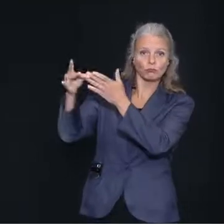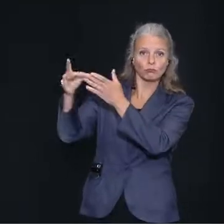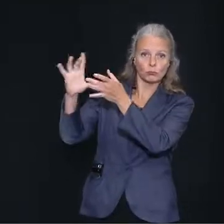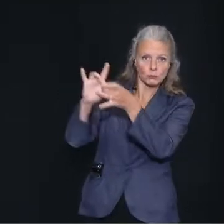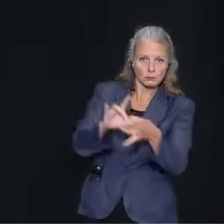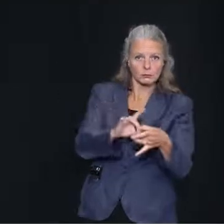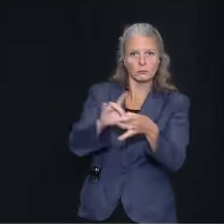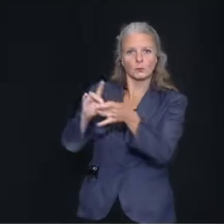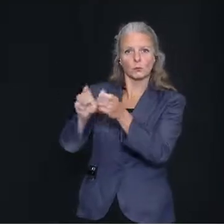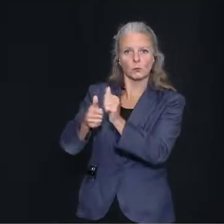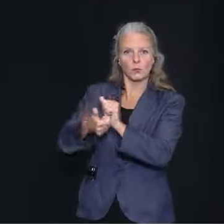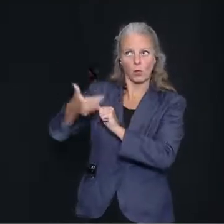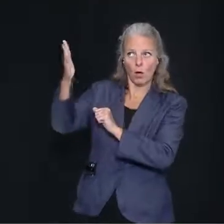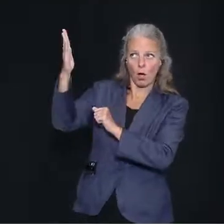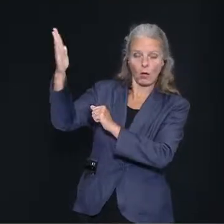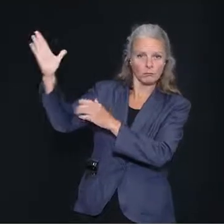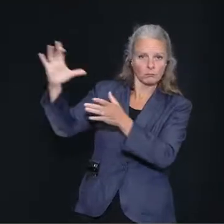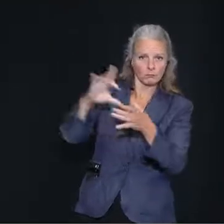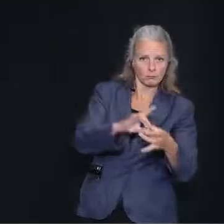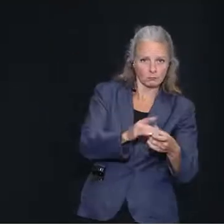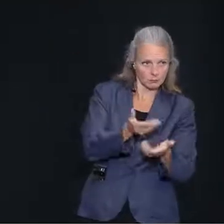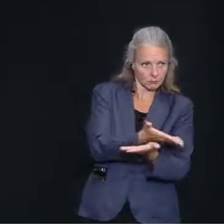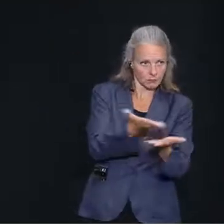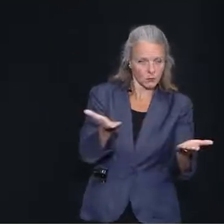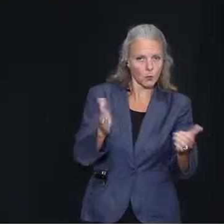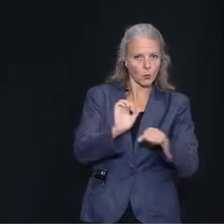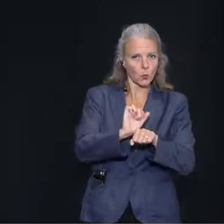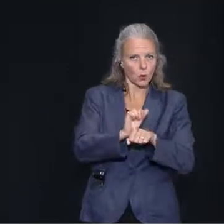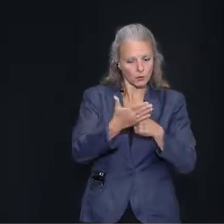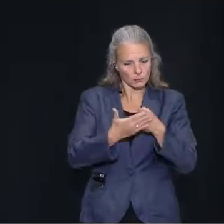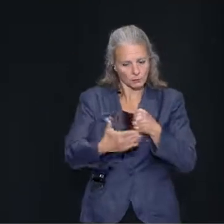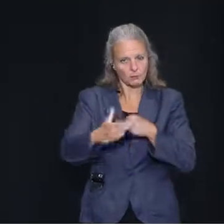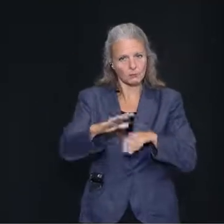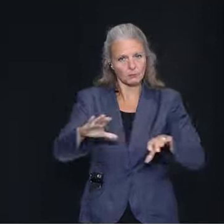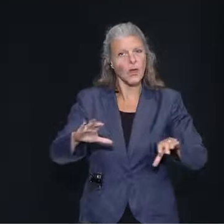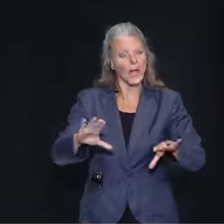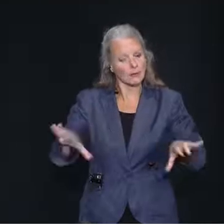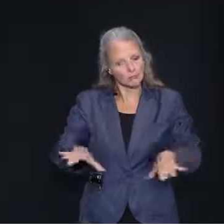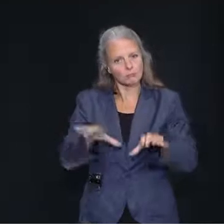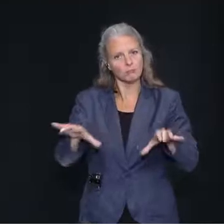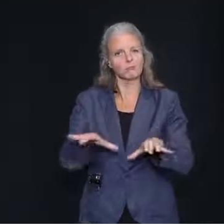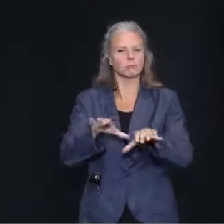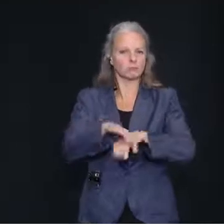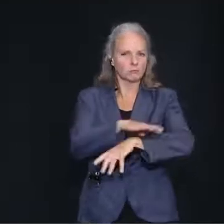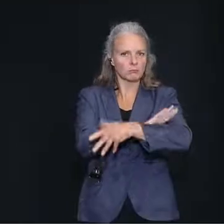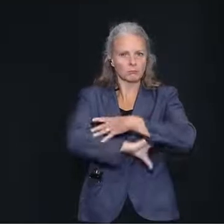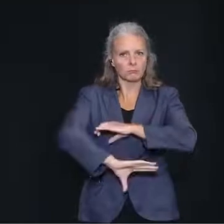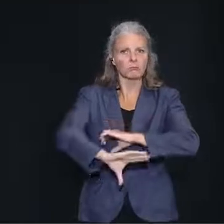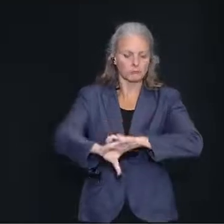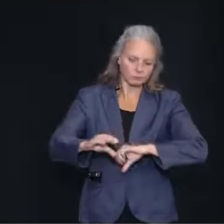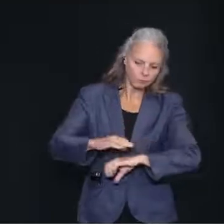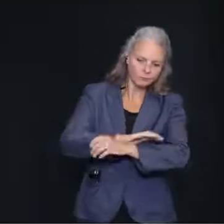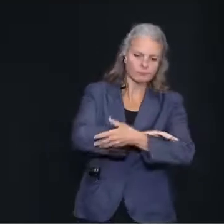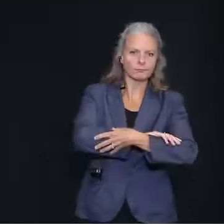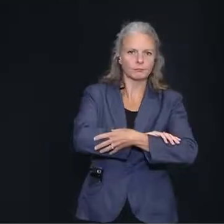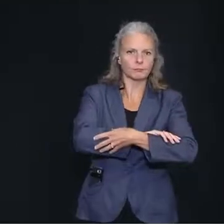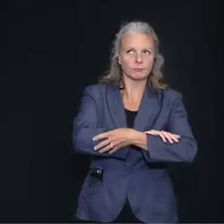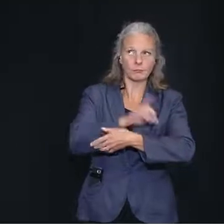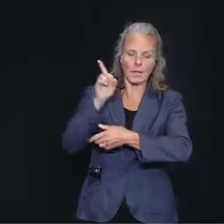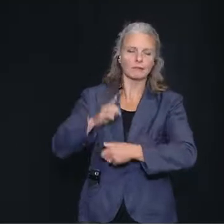and reconciliation that is so pleasing to God. Âmes peuvent contribuer à